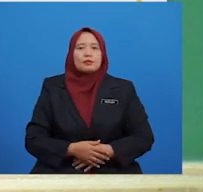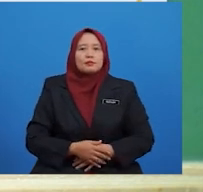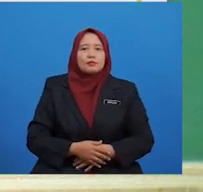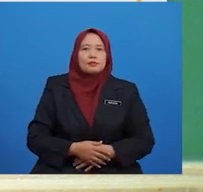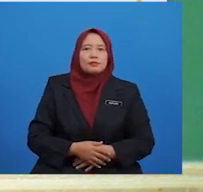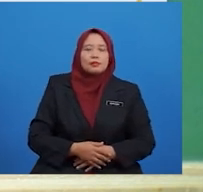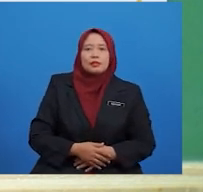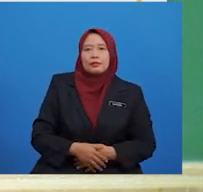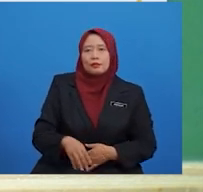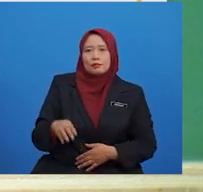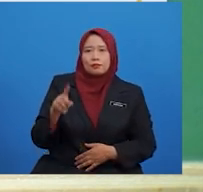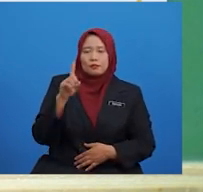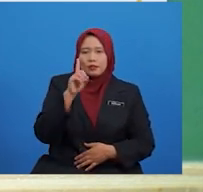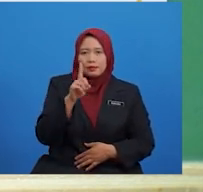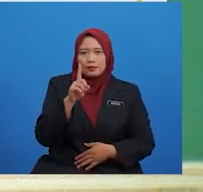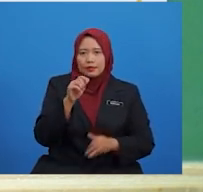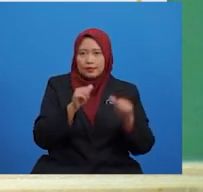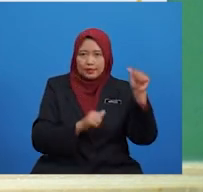2.00.